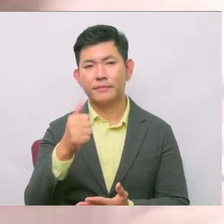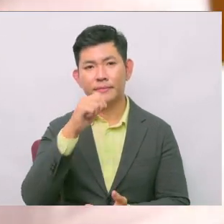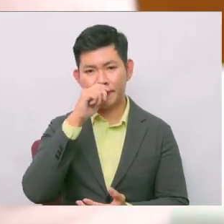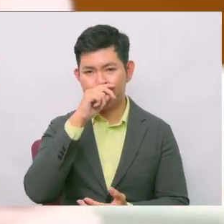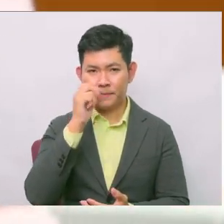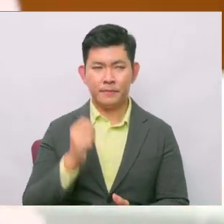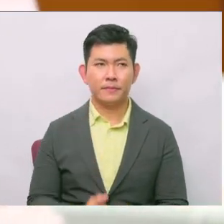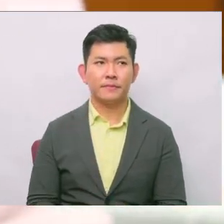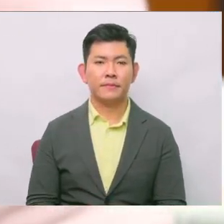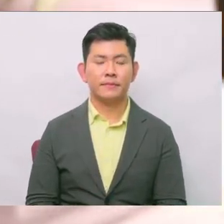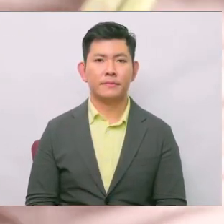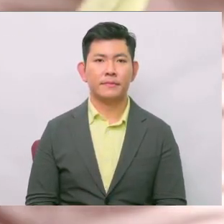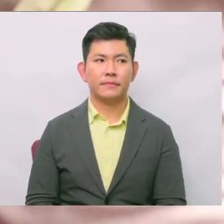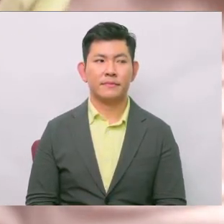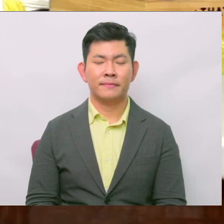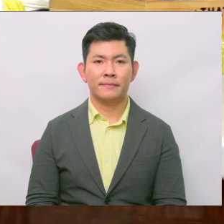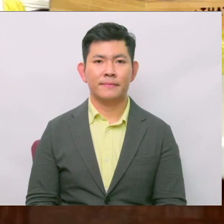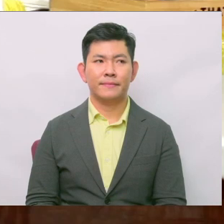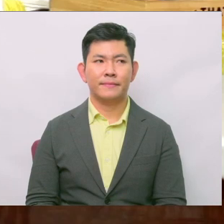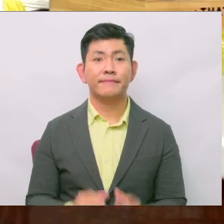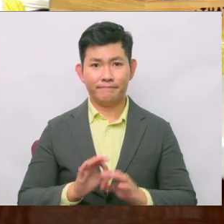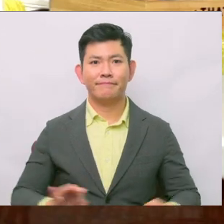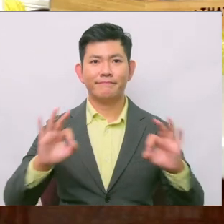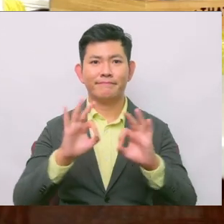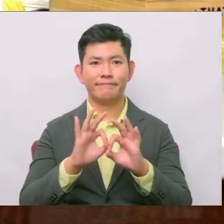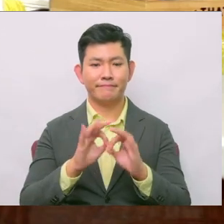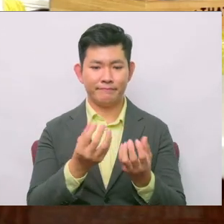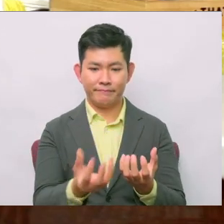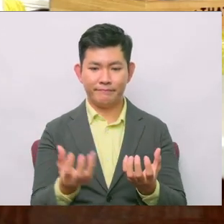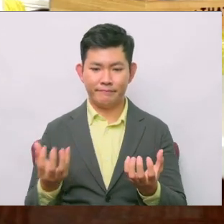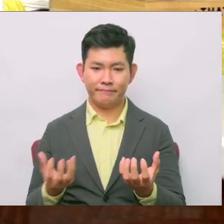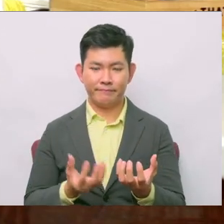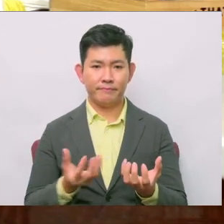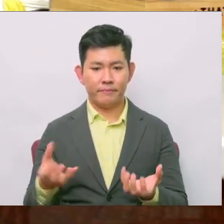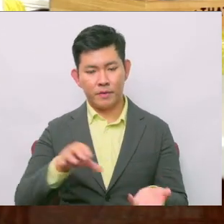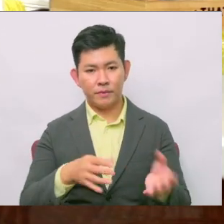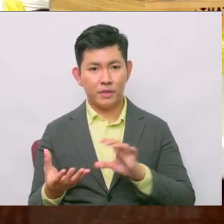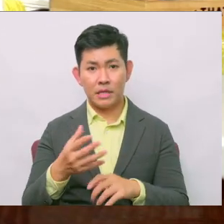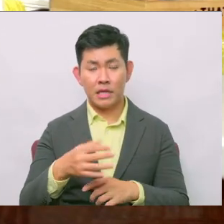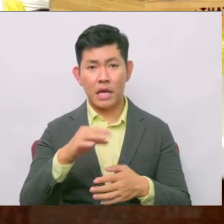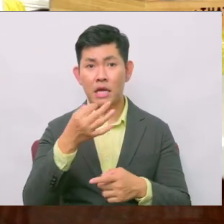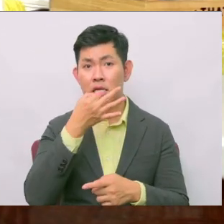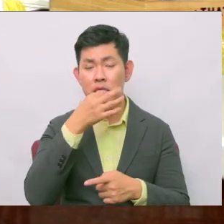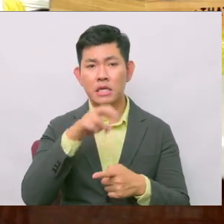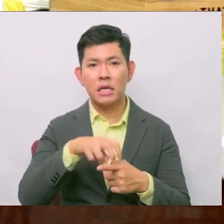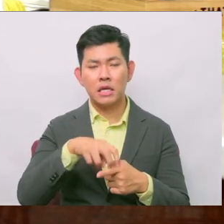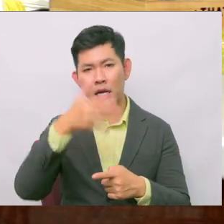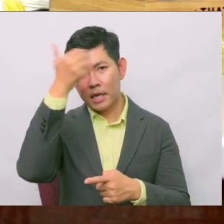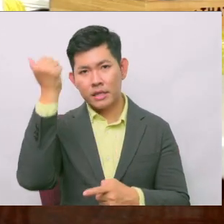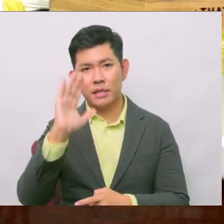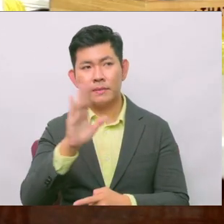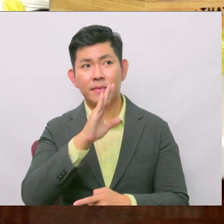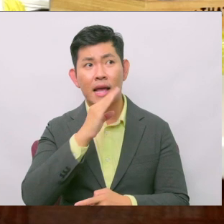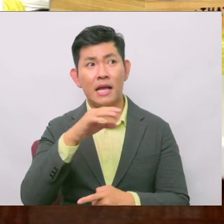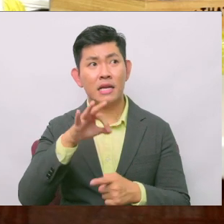คะค่ะแต่ว่าที่สำคัญก็คือตัวยาในลูกประคบอย่าลืมใส่เกลือเด็ดขาดนะคะเพราะถ้าเกิดว่าลืมใส่เกลือเมื่อไห